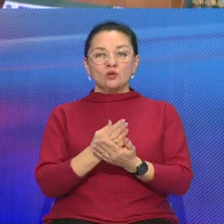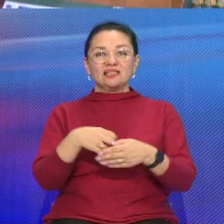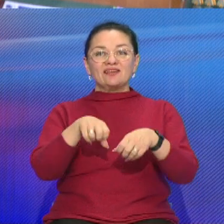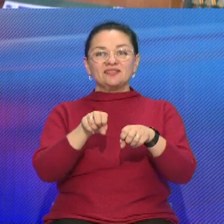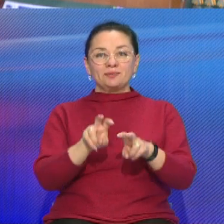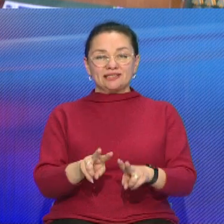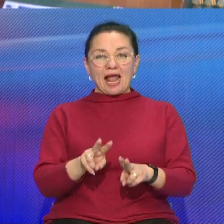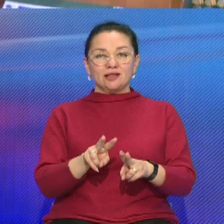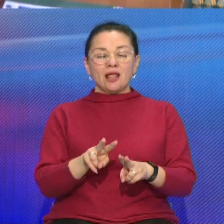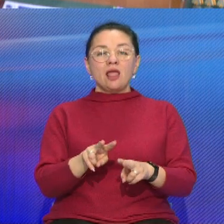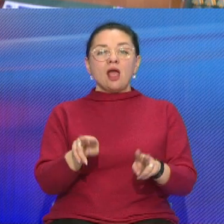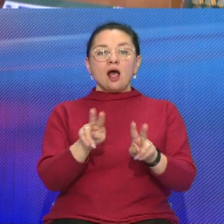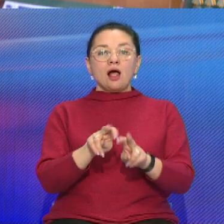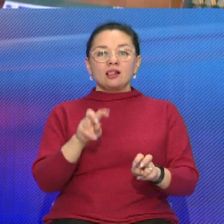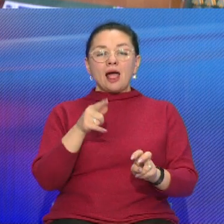Но по 7